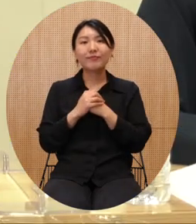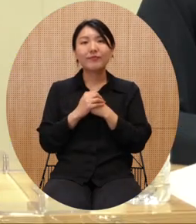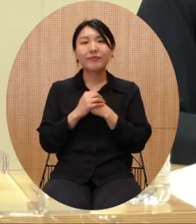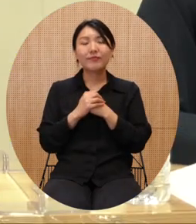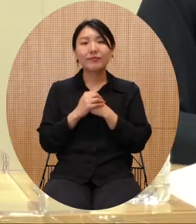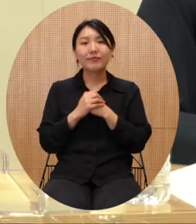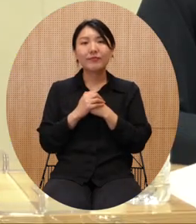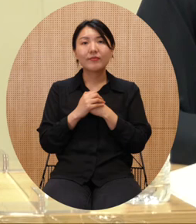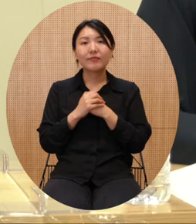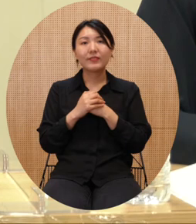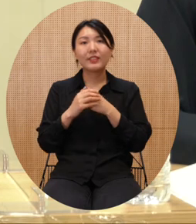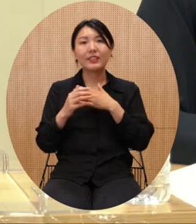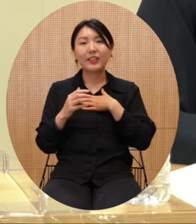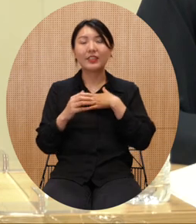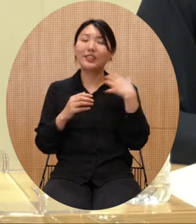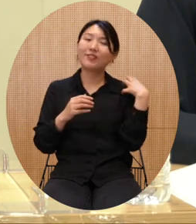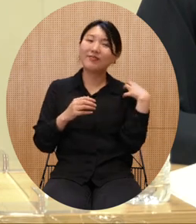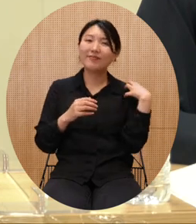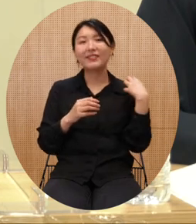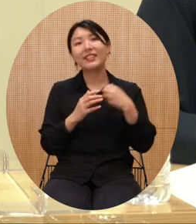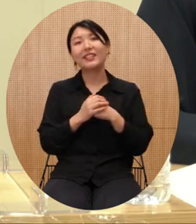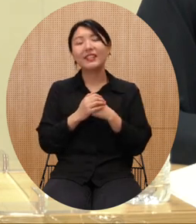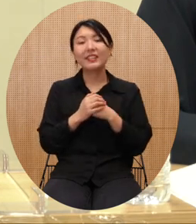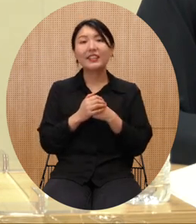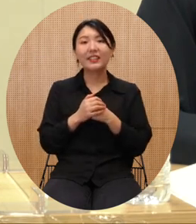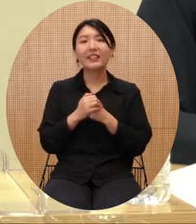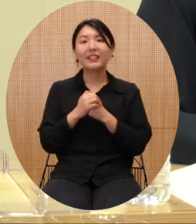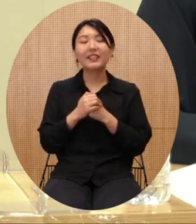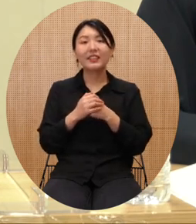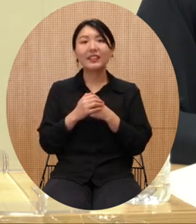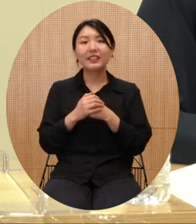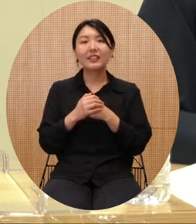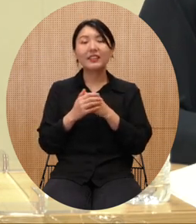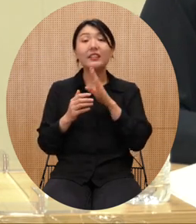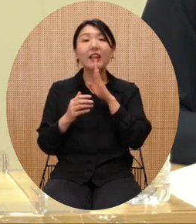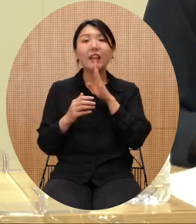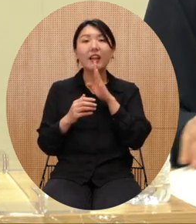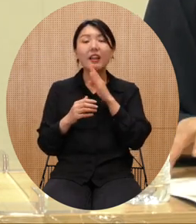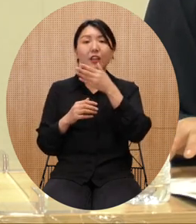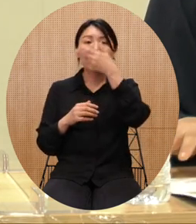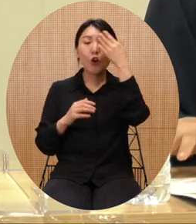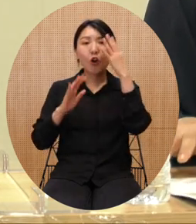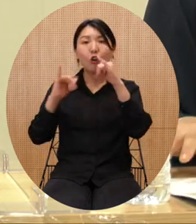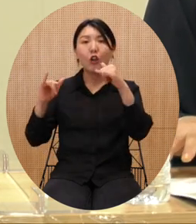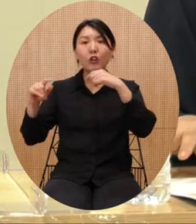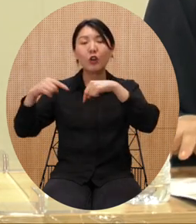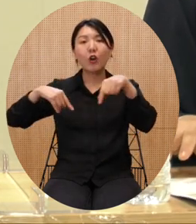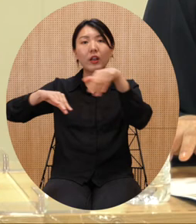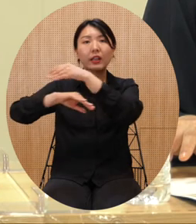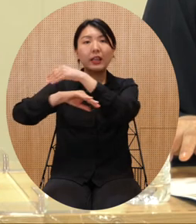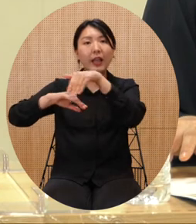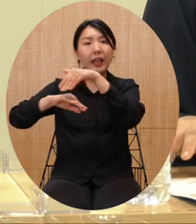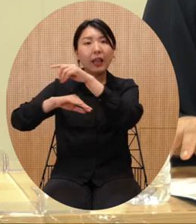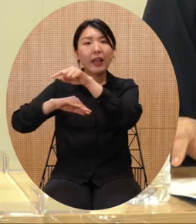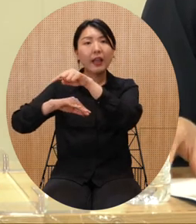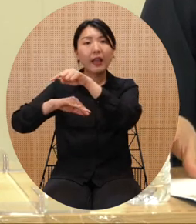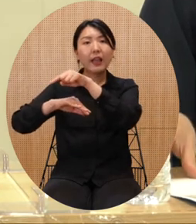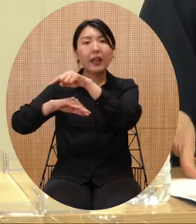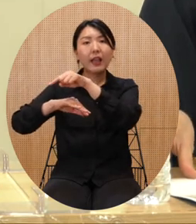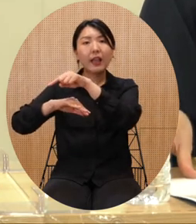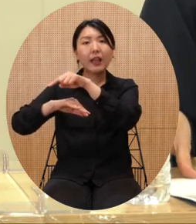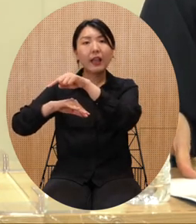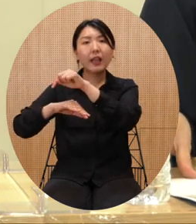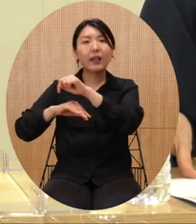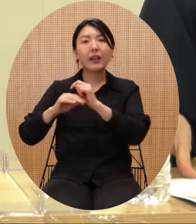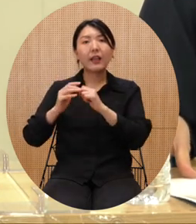해주셨는데요. 들을수록 좀 더 어깨가 무거워지는 것 같습니다. 그러나 실제 이제 청년 정책의 경우에도